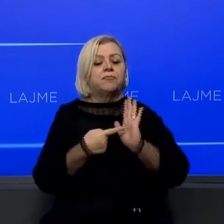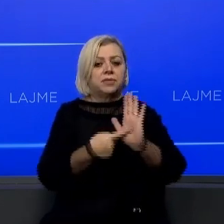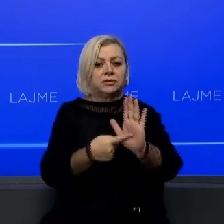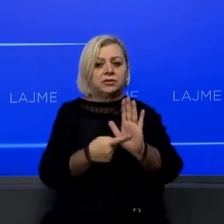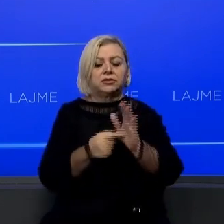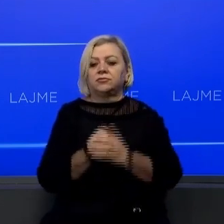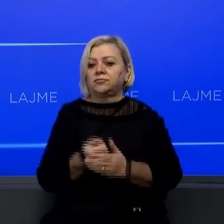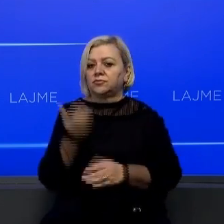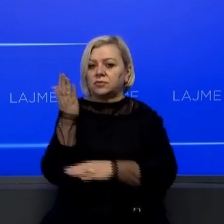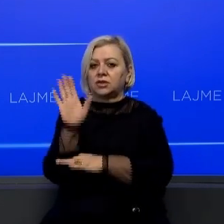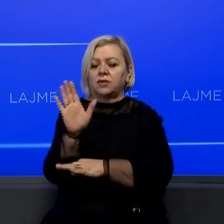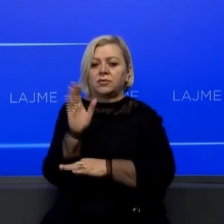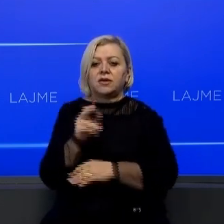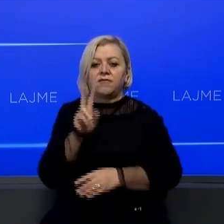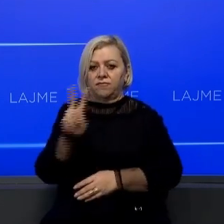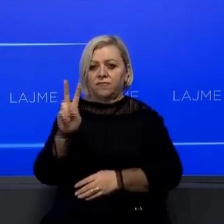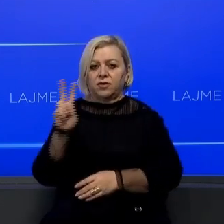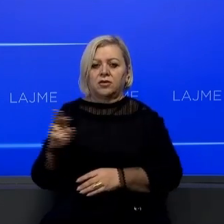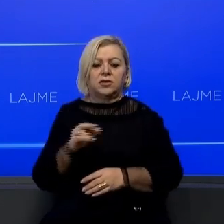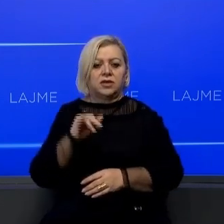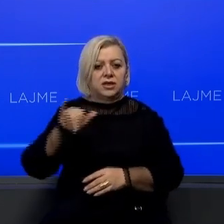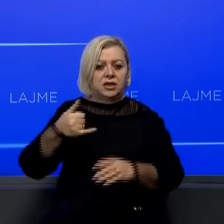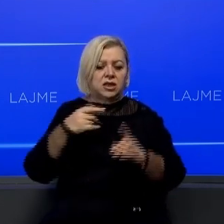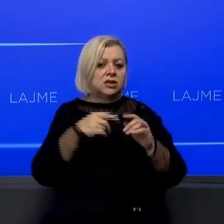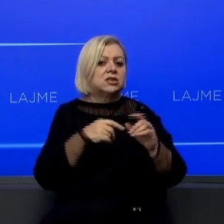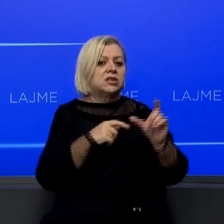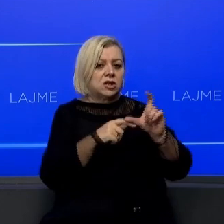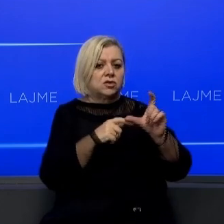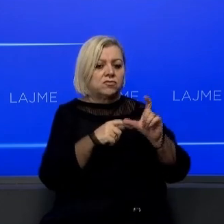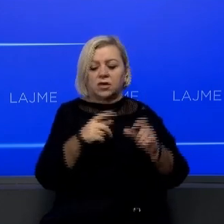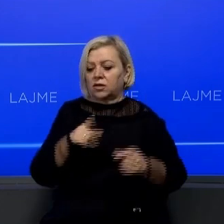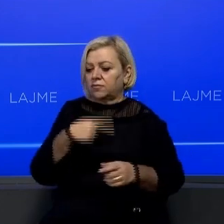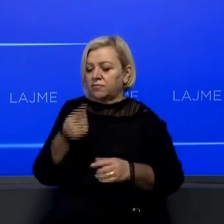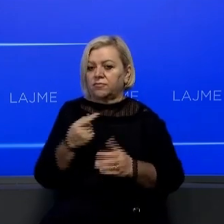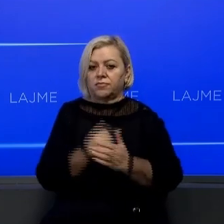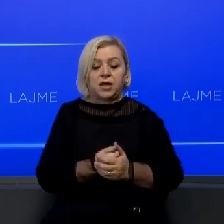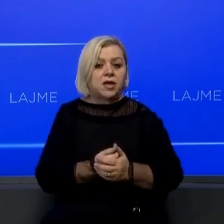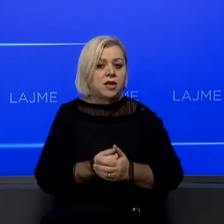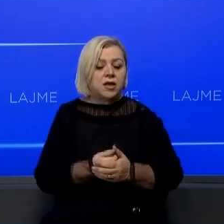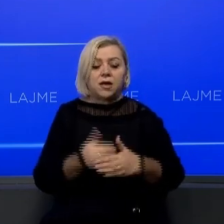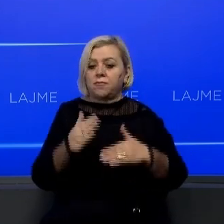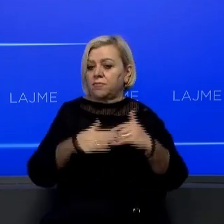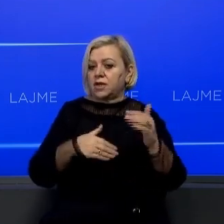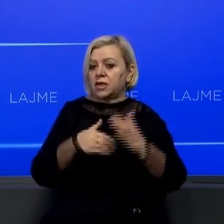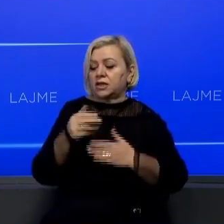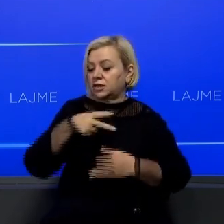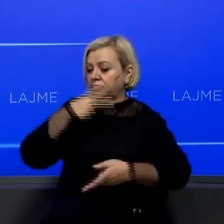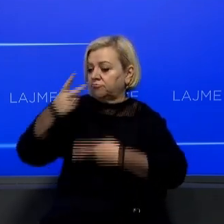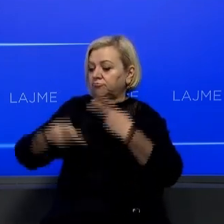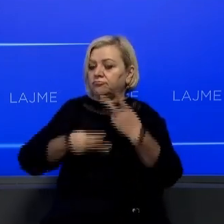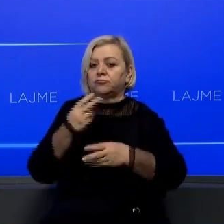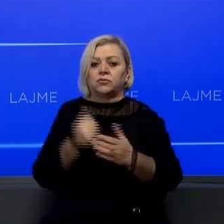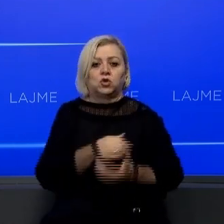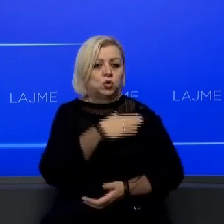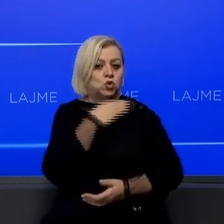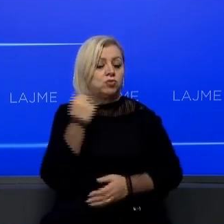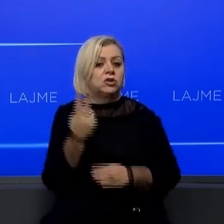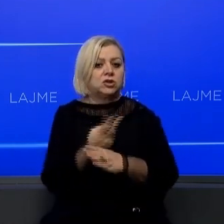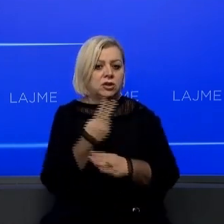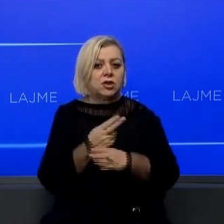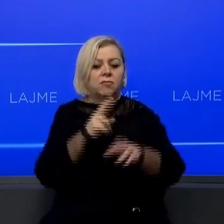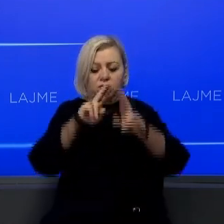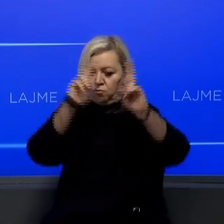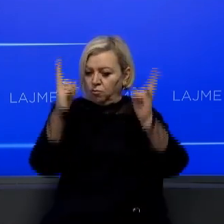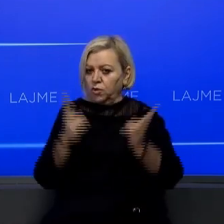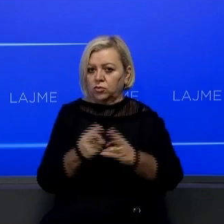bëri deputetja e vetëvendosjes Jeta Statovci. Ajo tha se një praktikë e tillë inspektimit është në shumë shtete të botës.